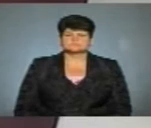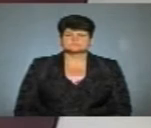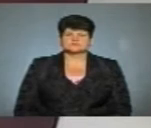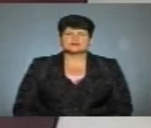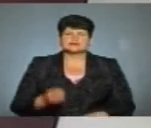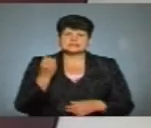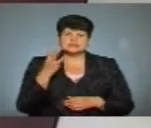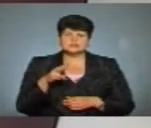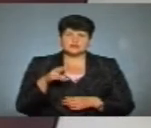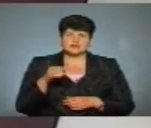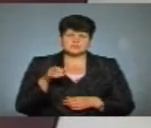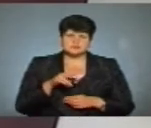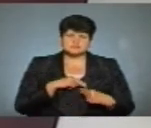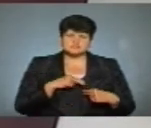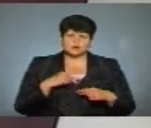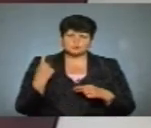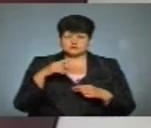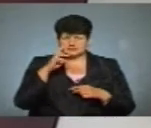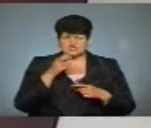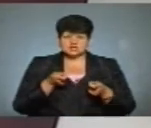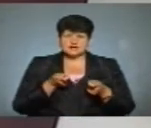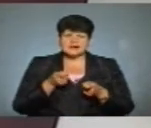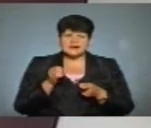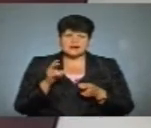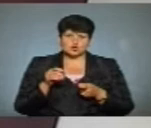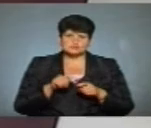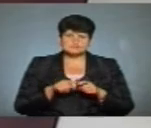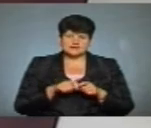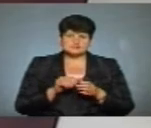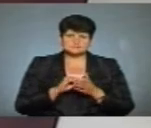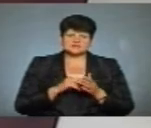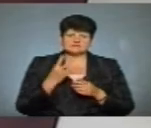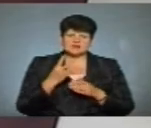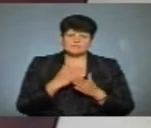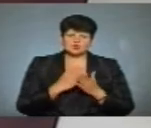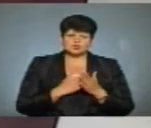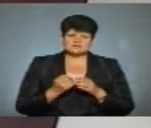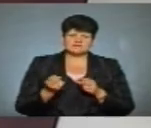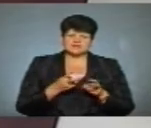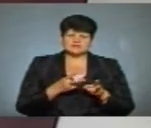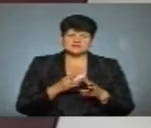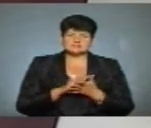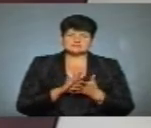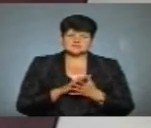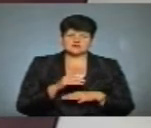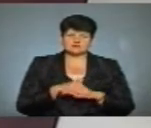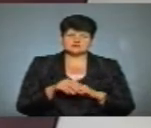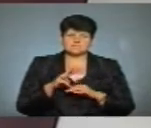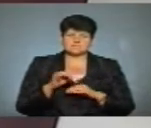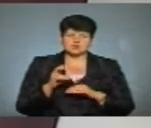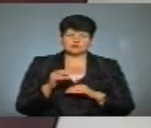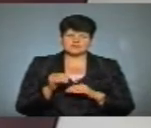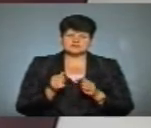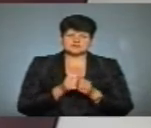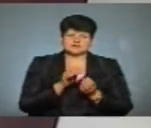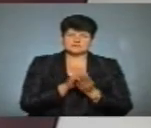Нагадаю, 13 липня працівники обласної Держекоінспекції склали 2 протоколи за вивезення сміття на вулиці Миколинецькій поблизу кладовища.